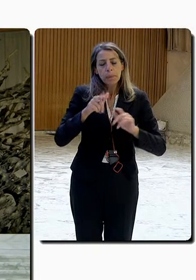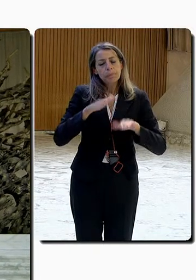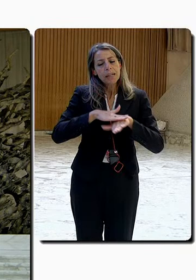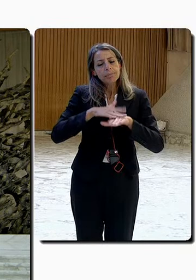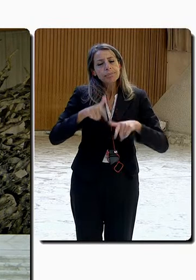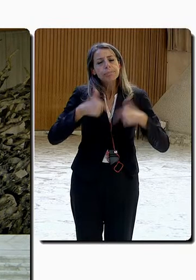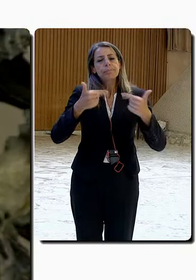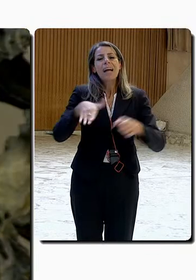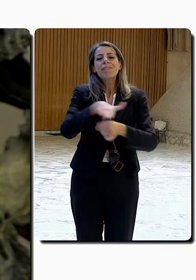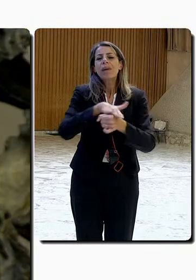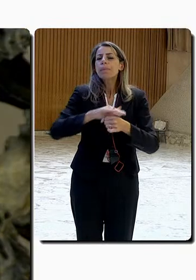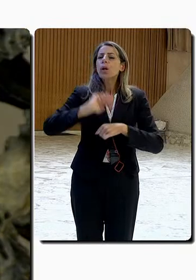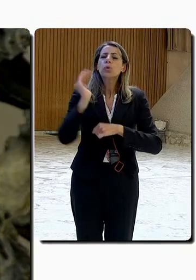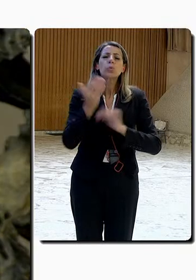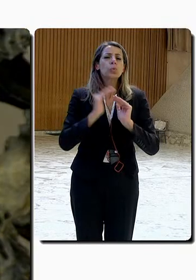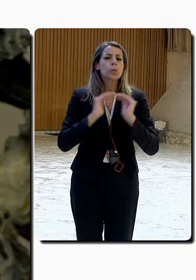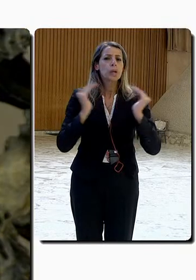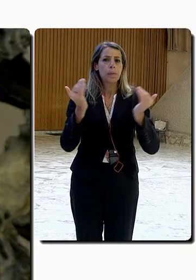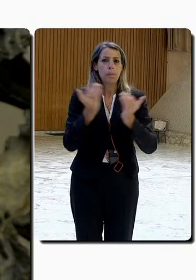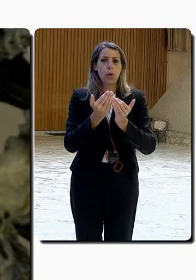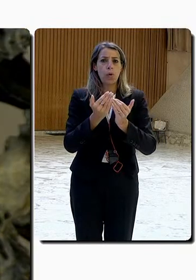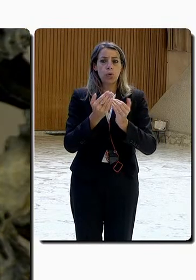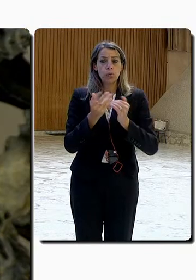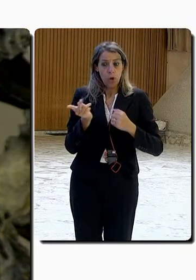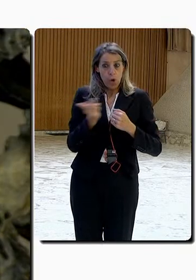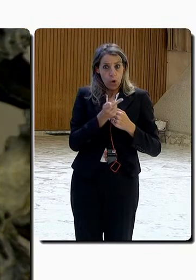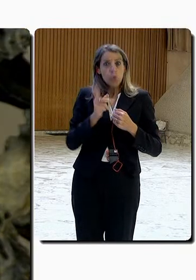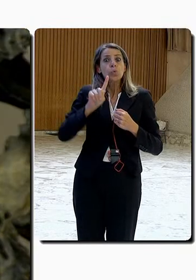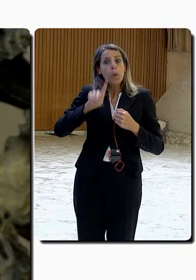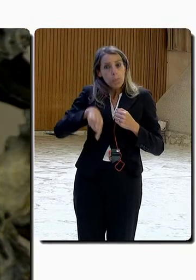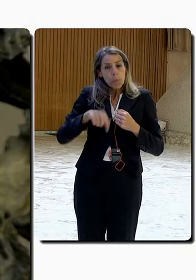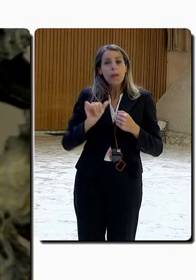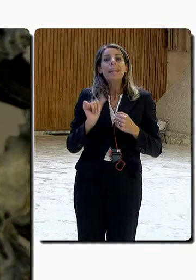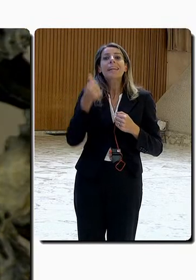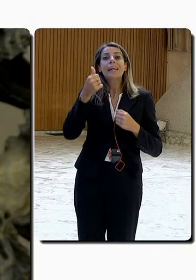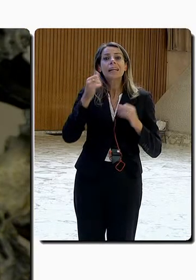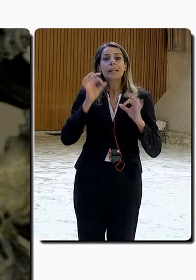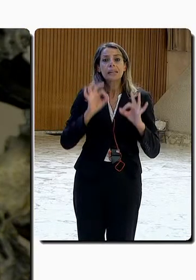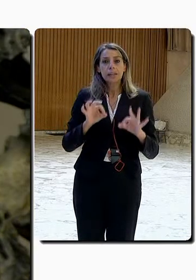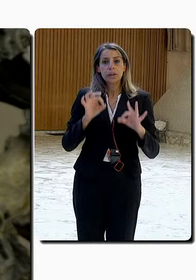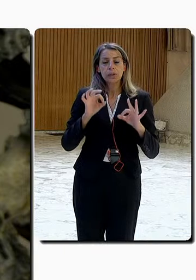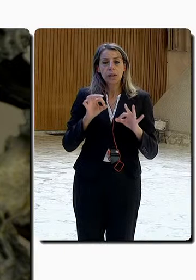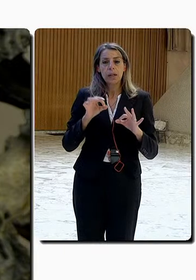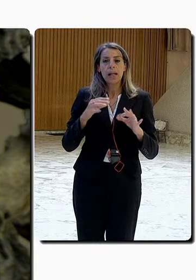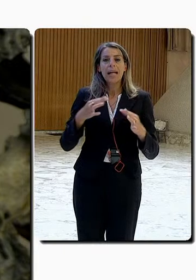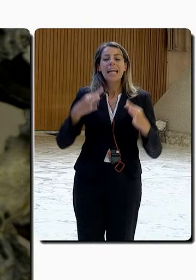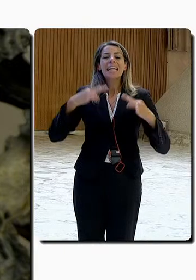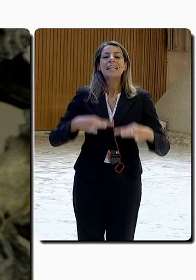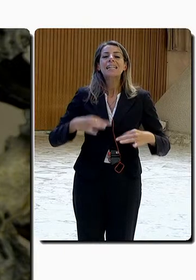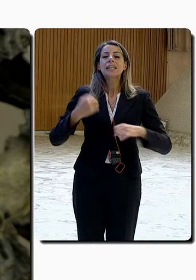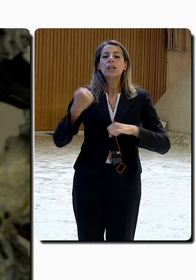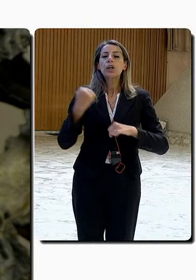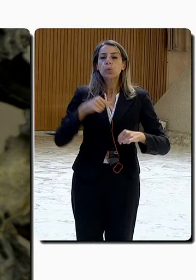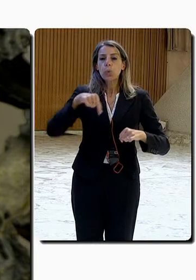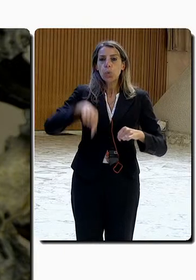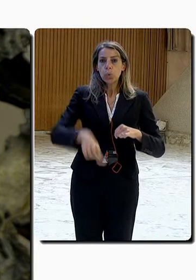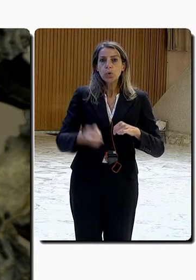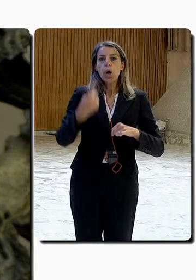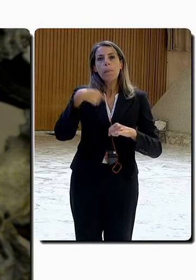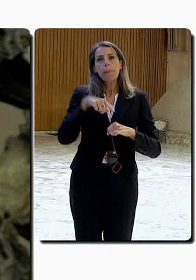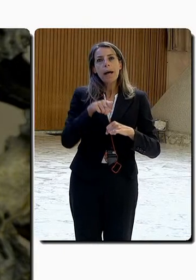mondo. I Popcak sono anche direttori del Peyton Institute for Domestic